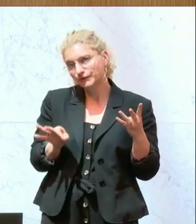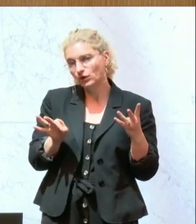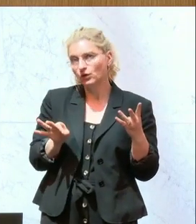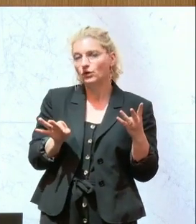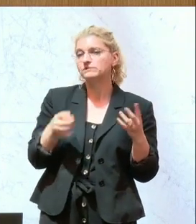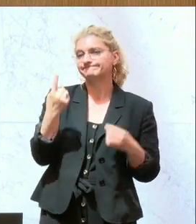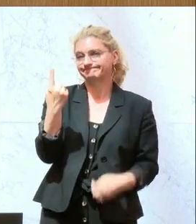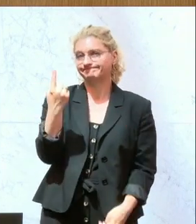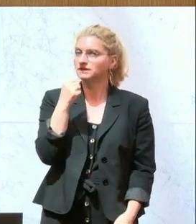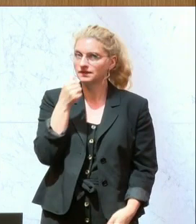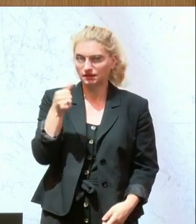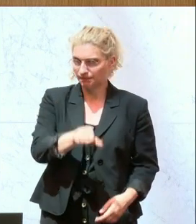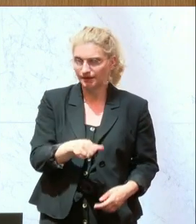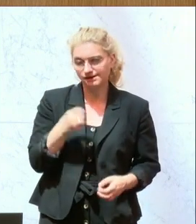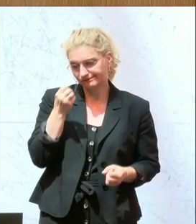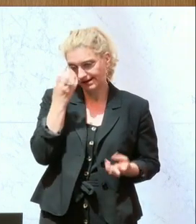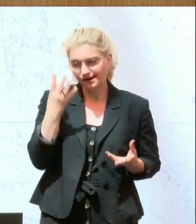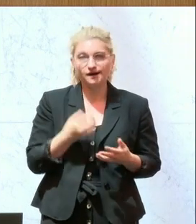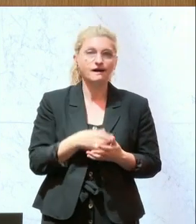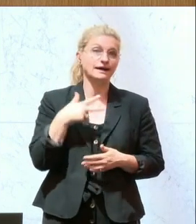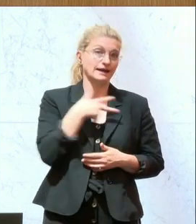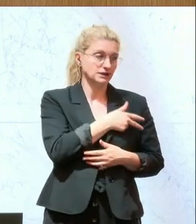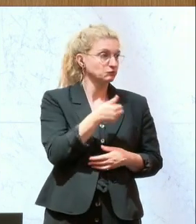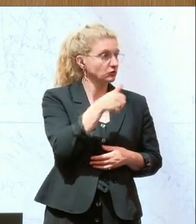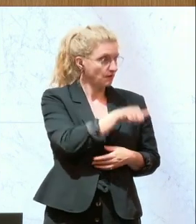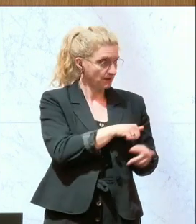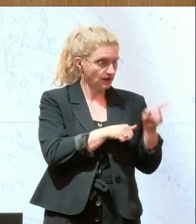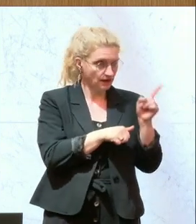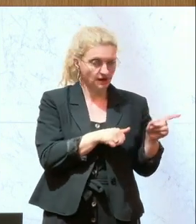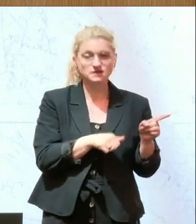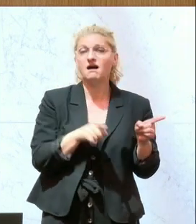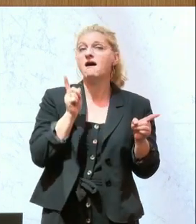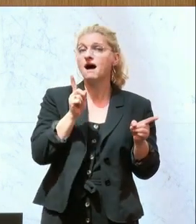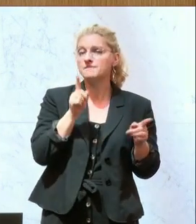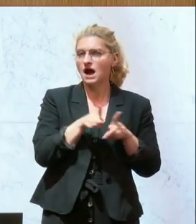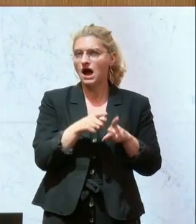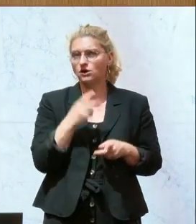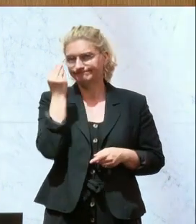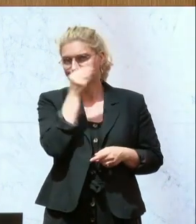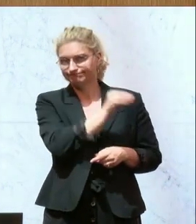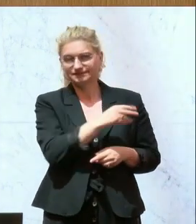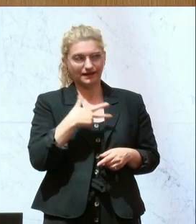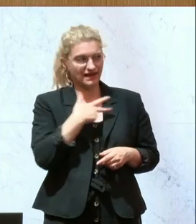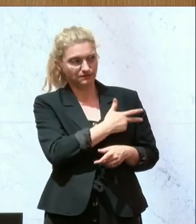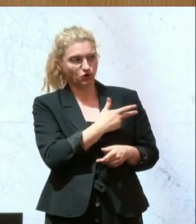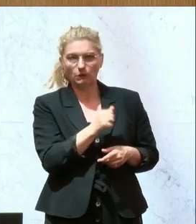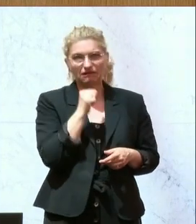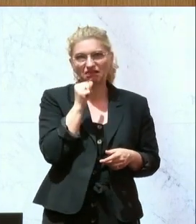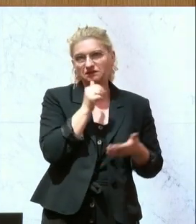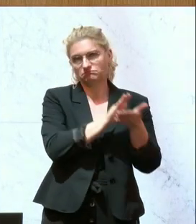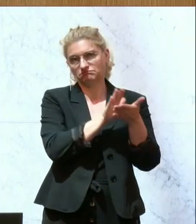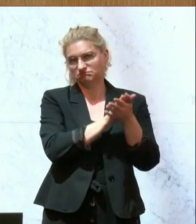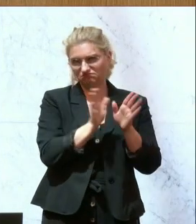natürlich nicht dabei. Die SPÖ ist dabei. Aber ich werde auch der SPÖ, ich streue auch der SPÖ dafür keine